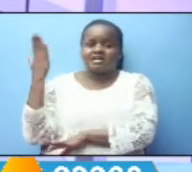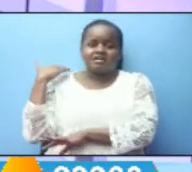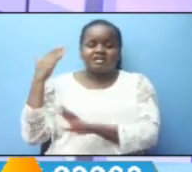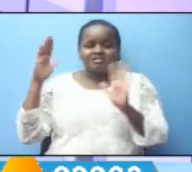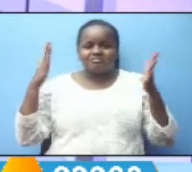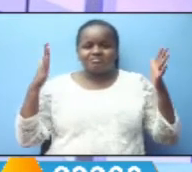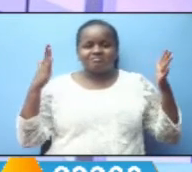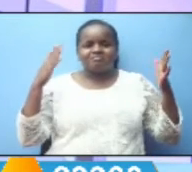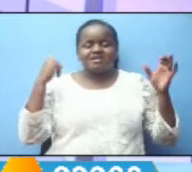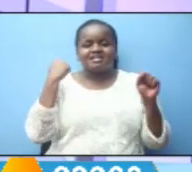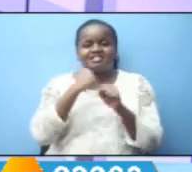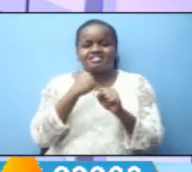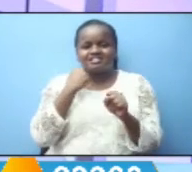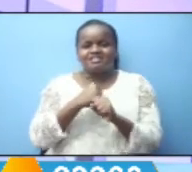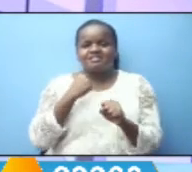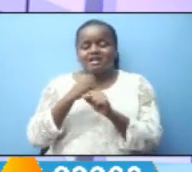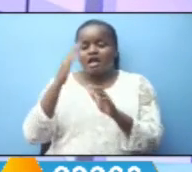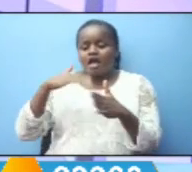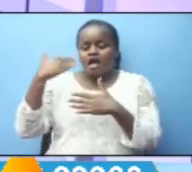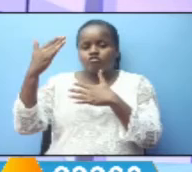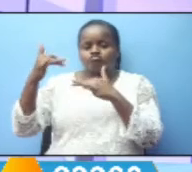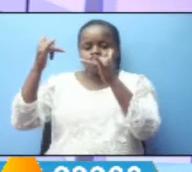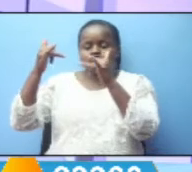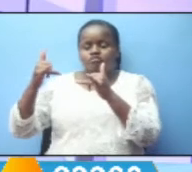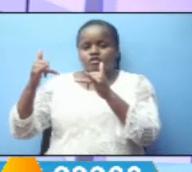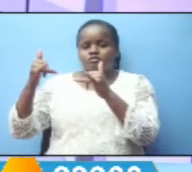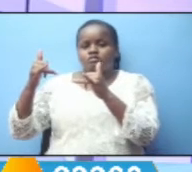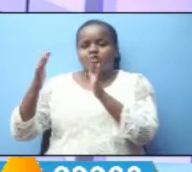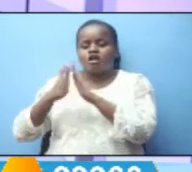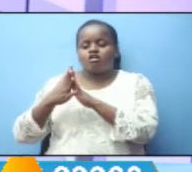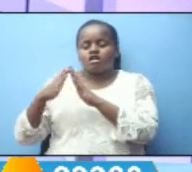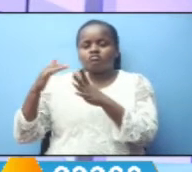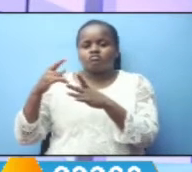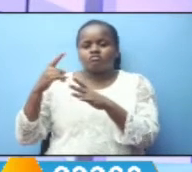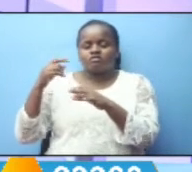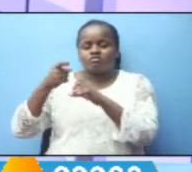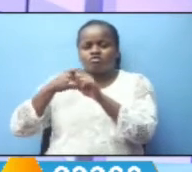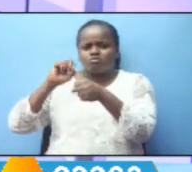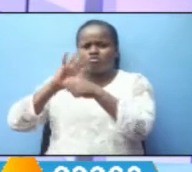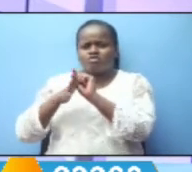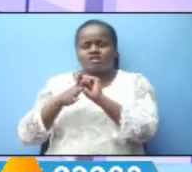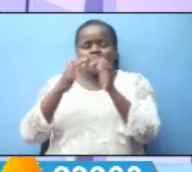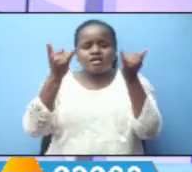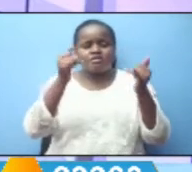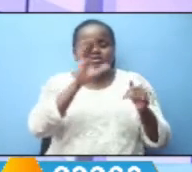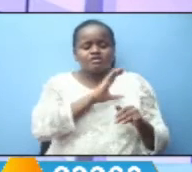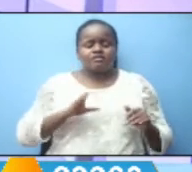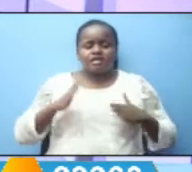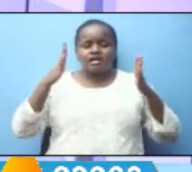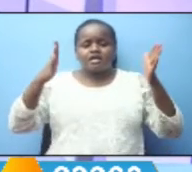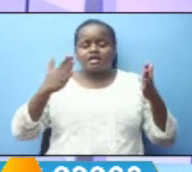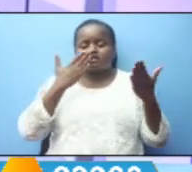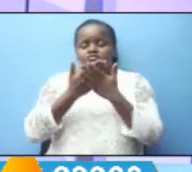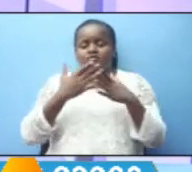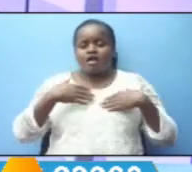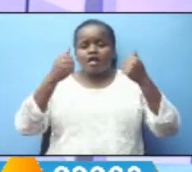riri riatabanĩirio kana riatabanĩirio thutha wa hema kumana na murimo wa COVID-19 riu akristiano magicokeria ngai ngatho ni undu wa kuhonia